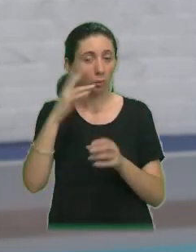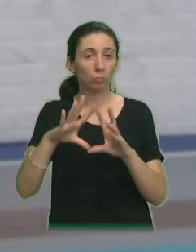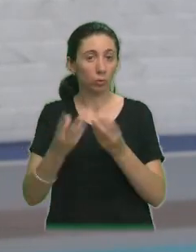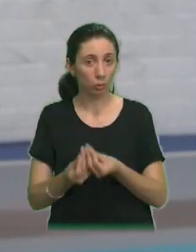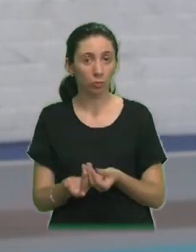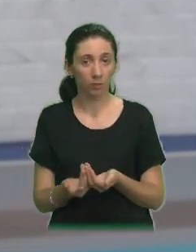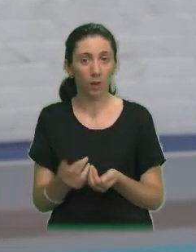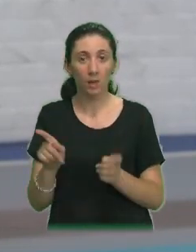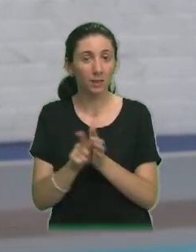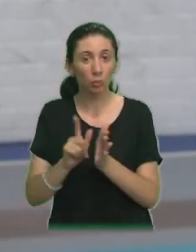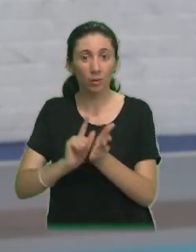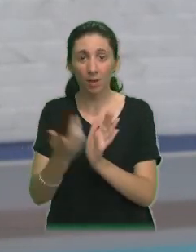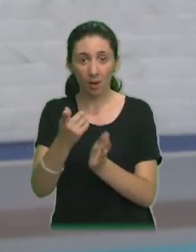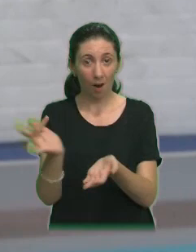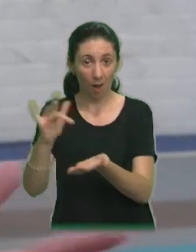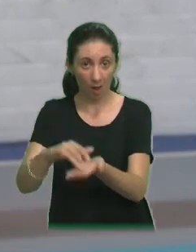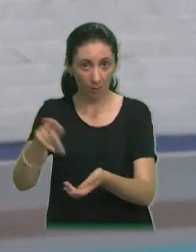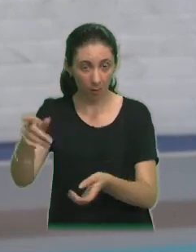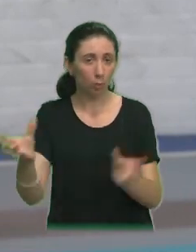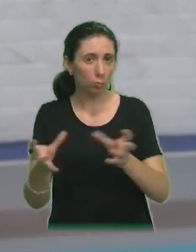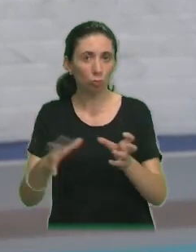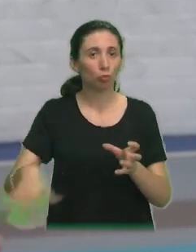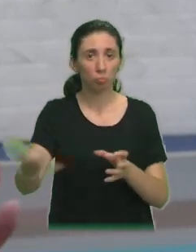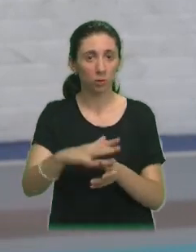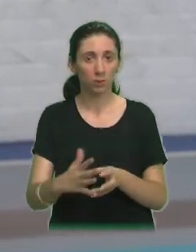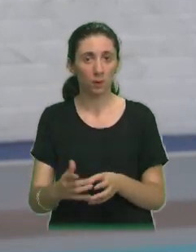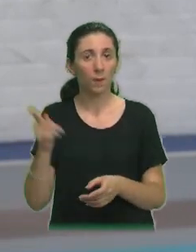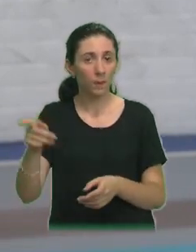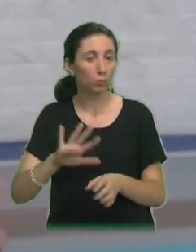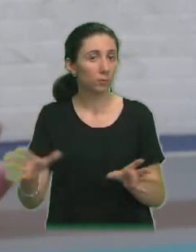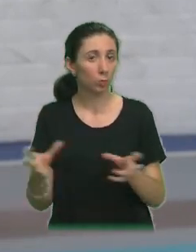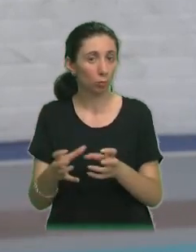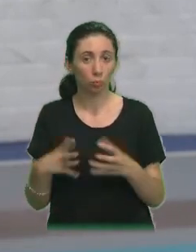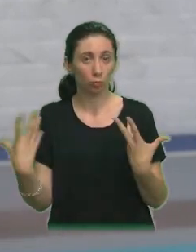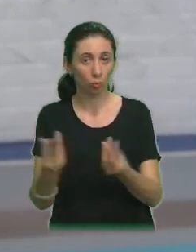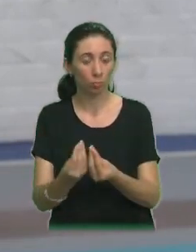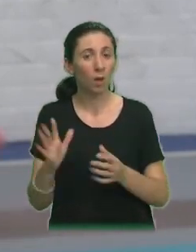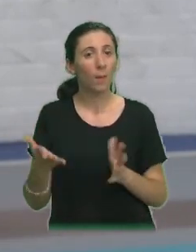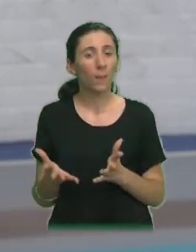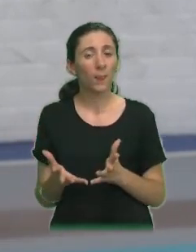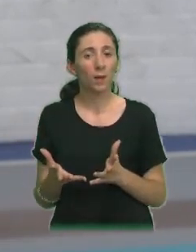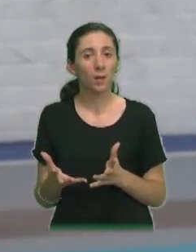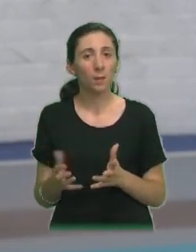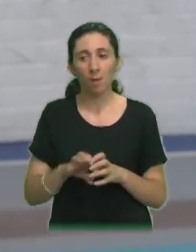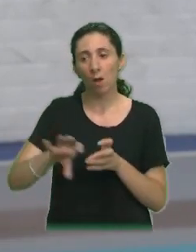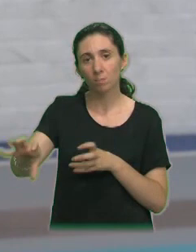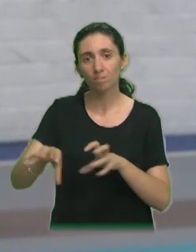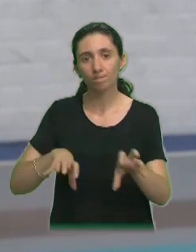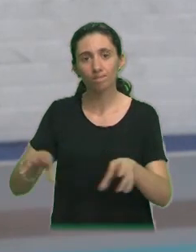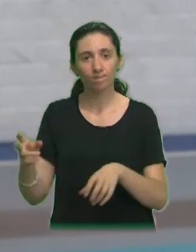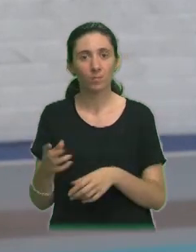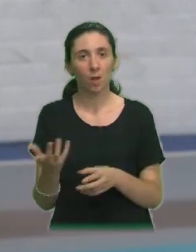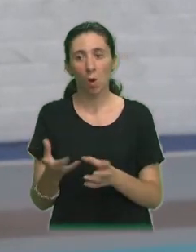istog trena tamo kad dođeš, družiš se sa svima. Tamo su se svi družili skupa, nije bilo odvajanja, držanja